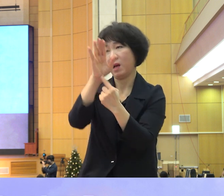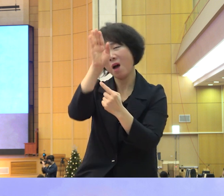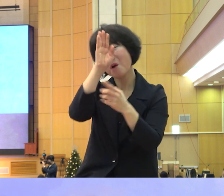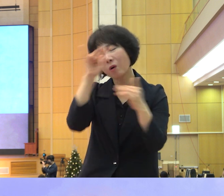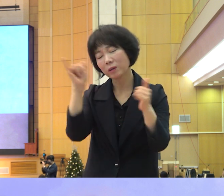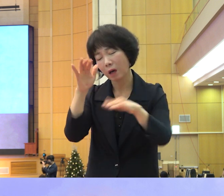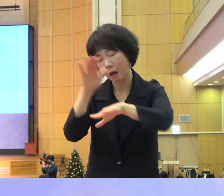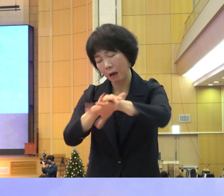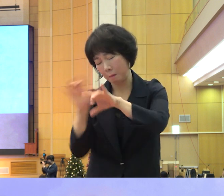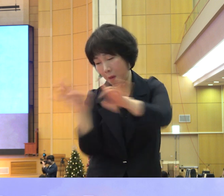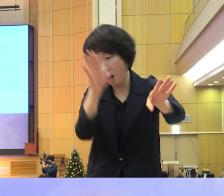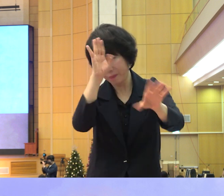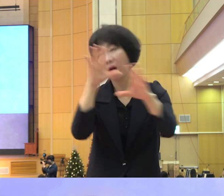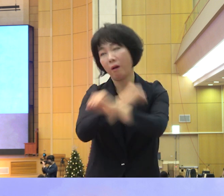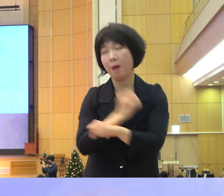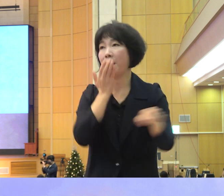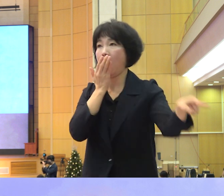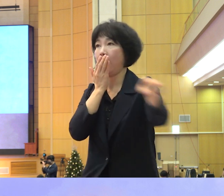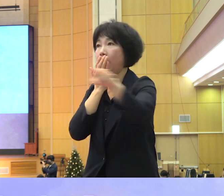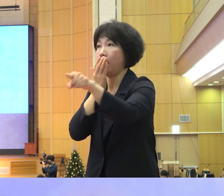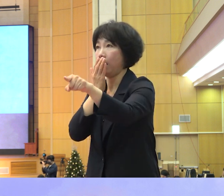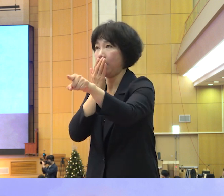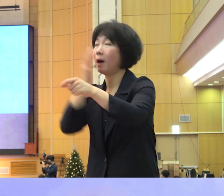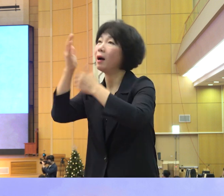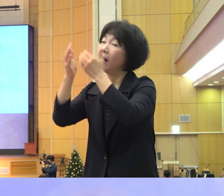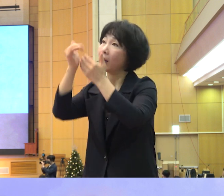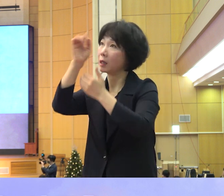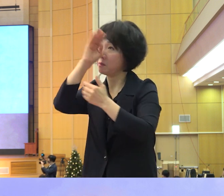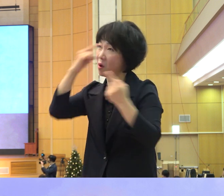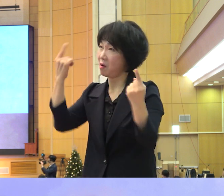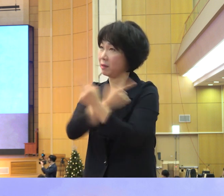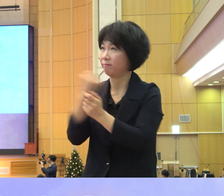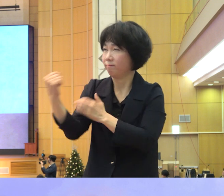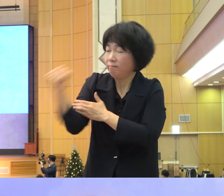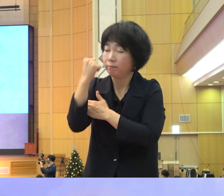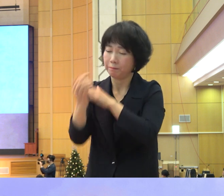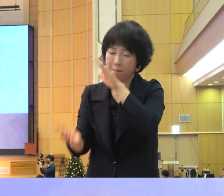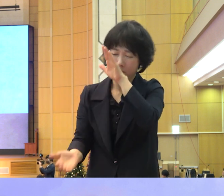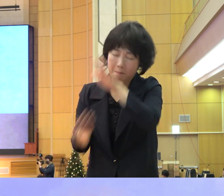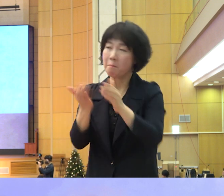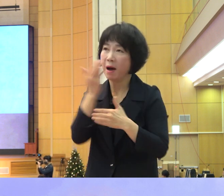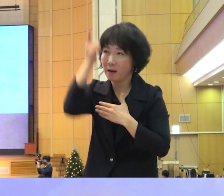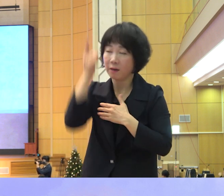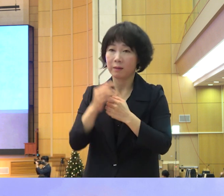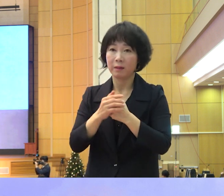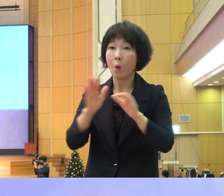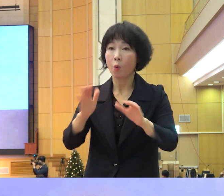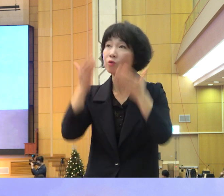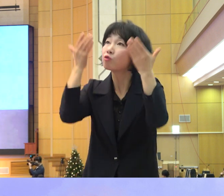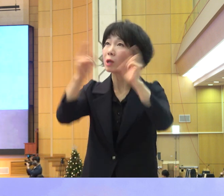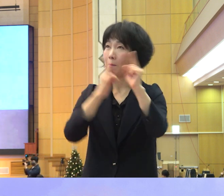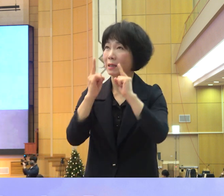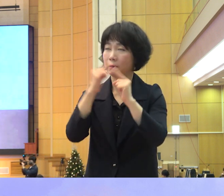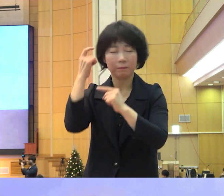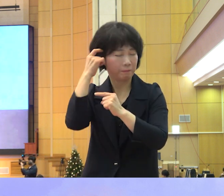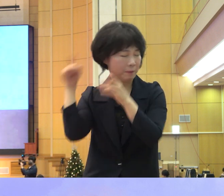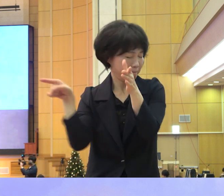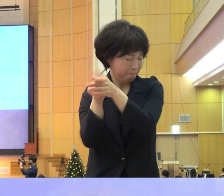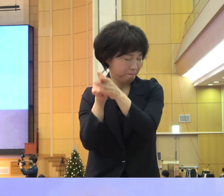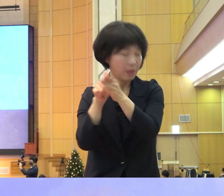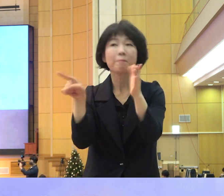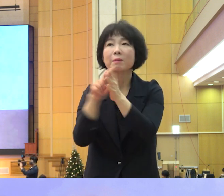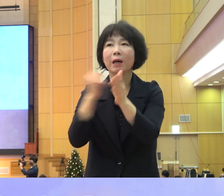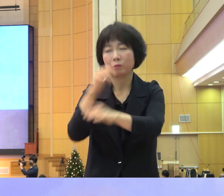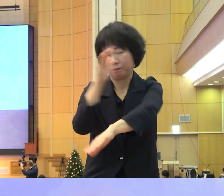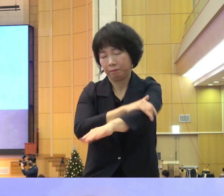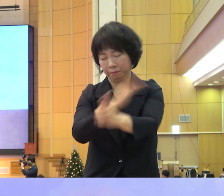병든 자에게 손 얹으면 나으리라 했습니다. 하나님은 치료하는 전능한 하나님이십니다. 오늘 주신 말씀 믿고 믿음으로